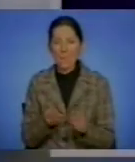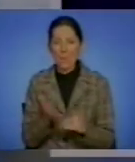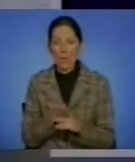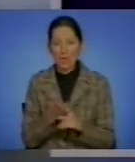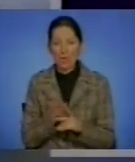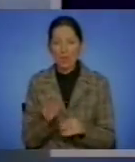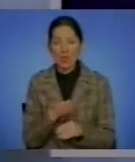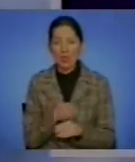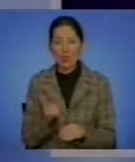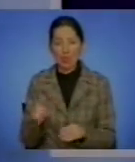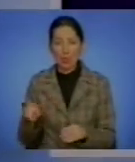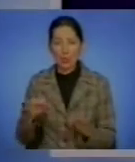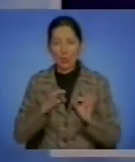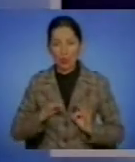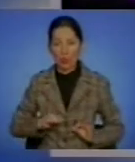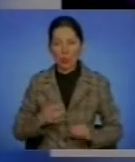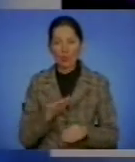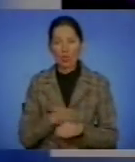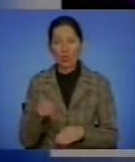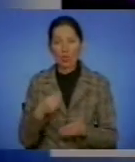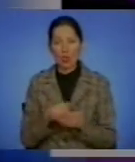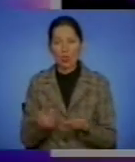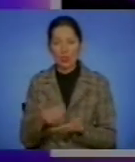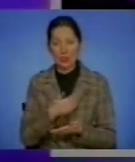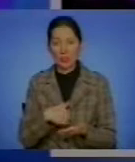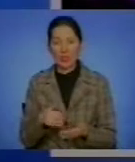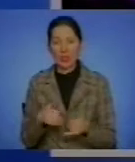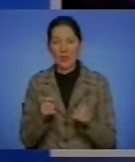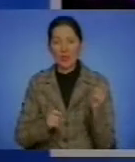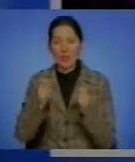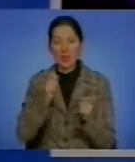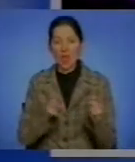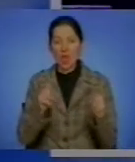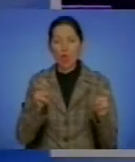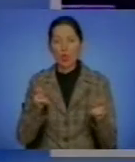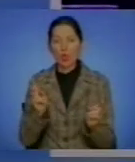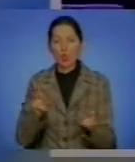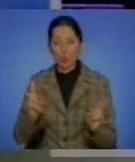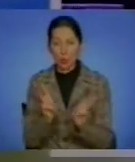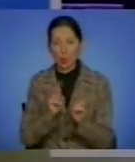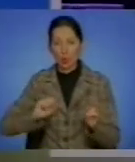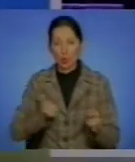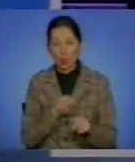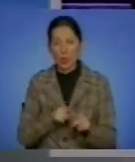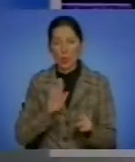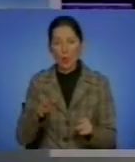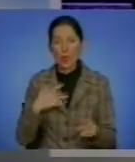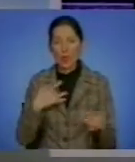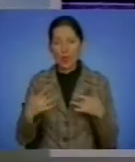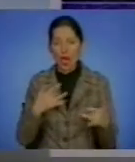Частину коштів, зібраних під час фестивалю «Зустрічі друзів», який відбувся в обласному драматичному академічному театрі імені Тараса